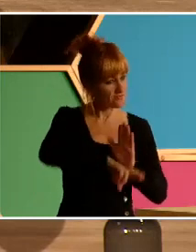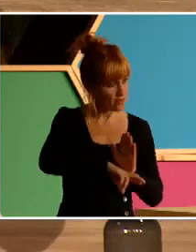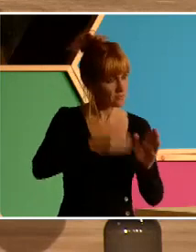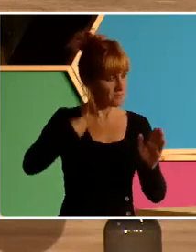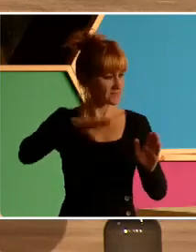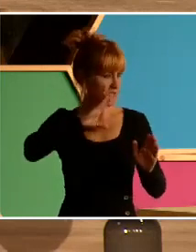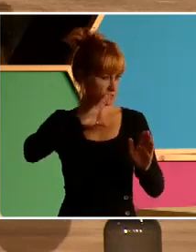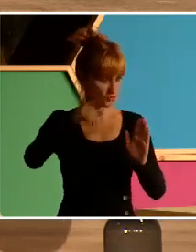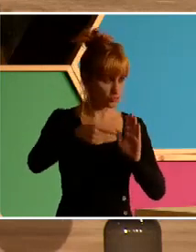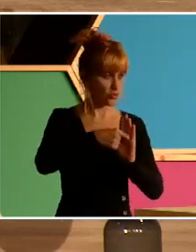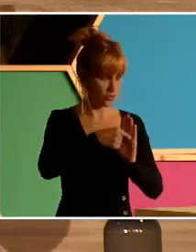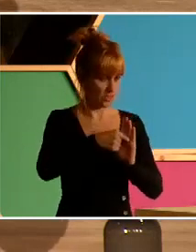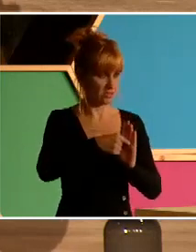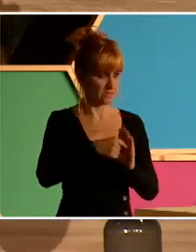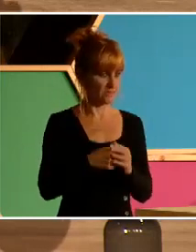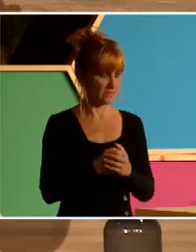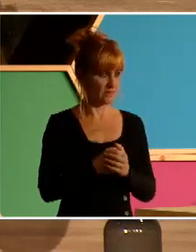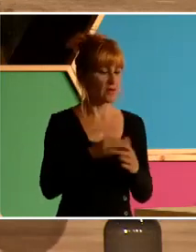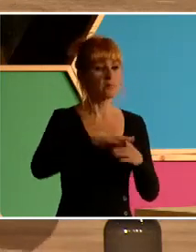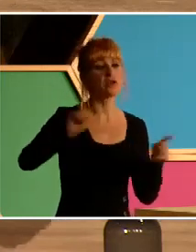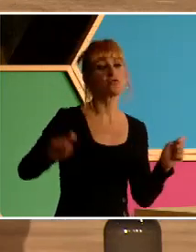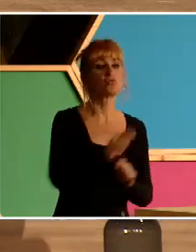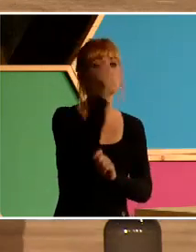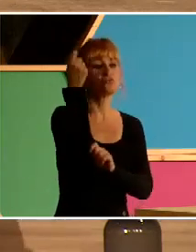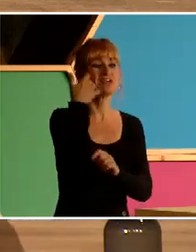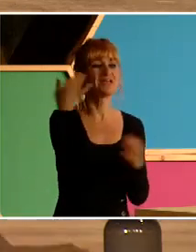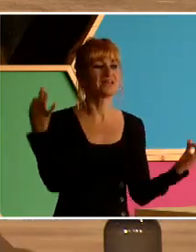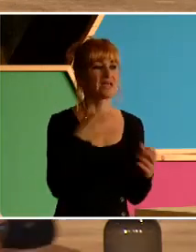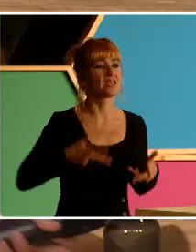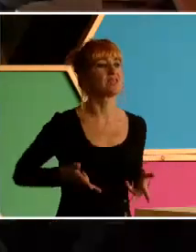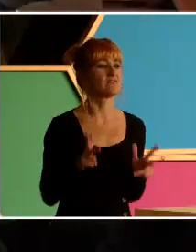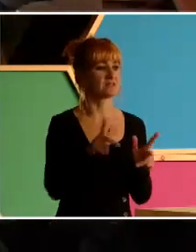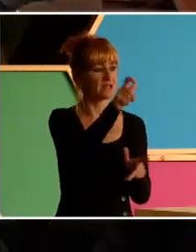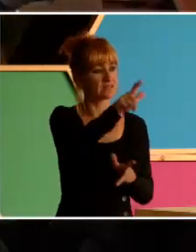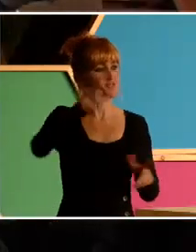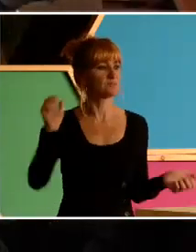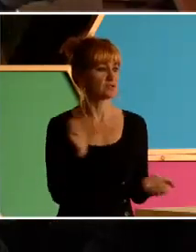campanya electoral, per aconseguir la llibertat dels presos polítics.